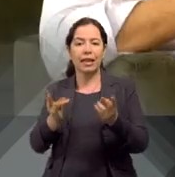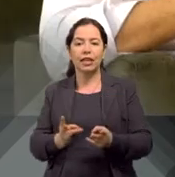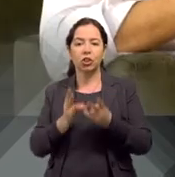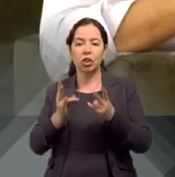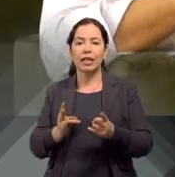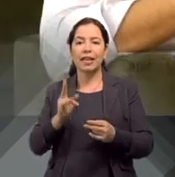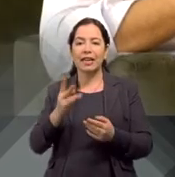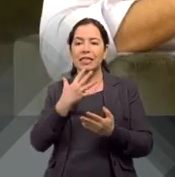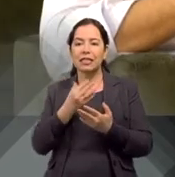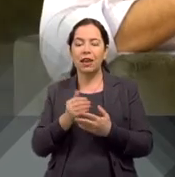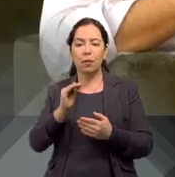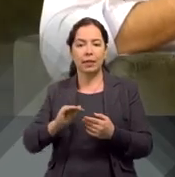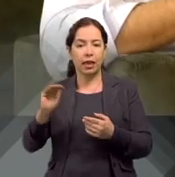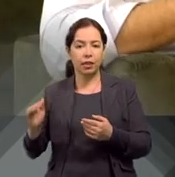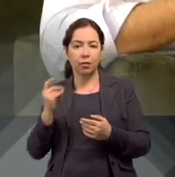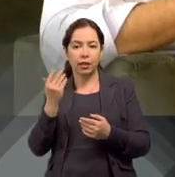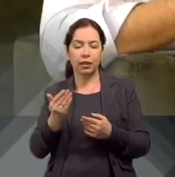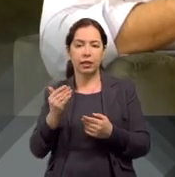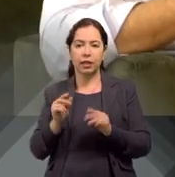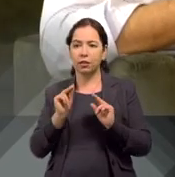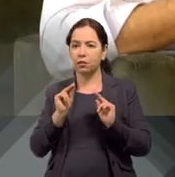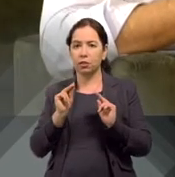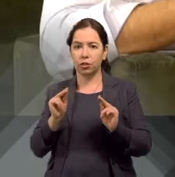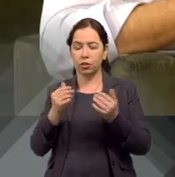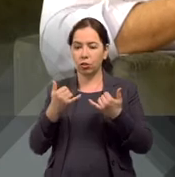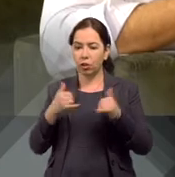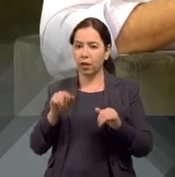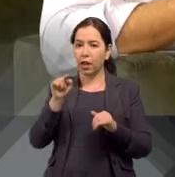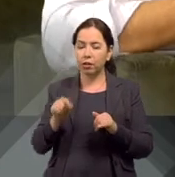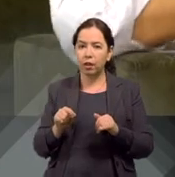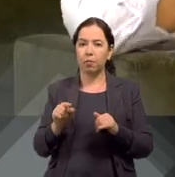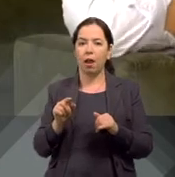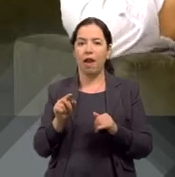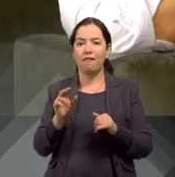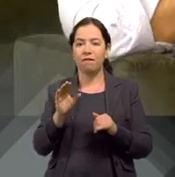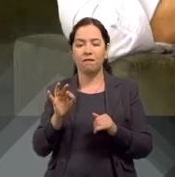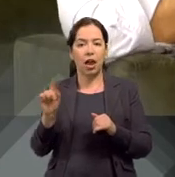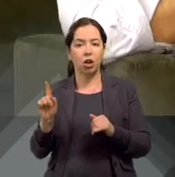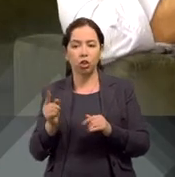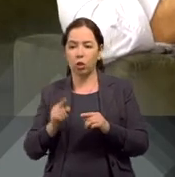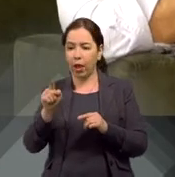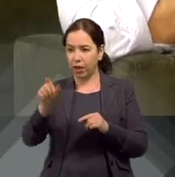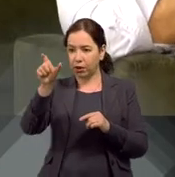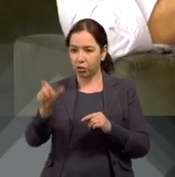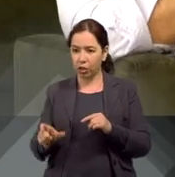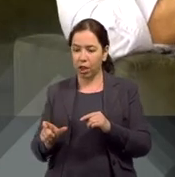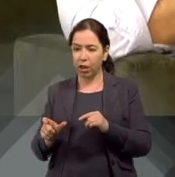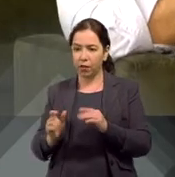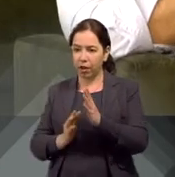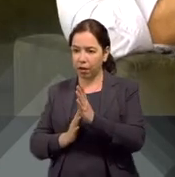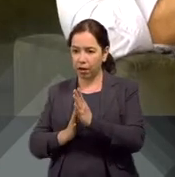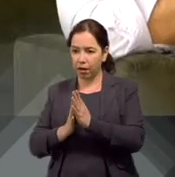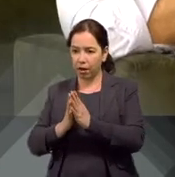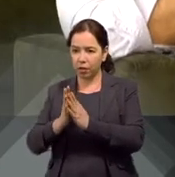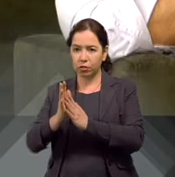детям, когда ты искренне удивлен тем, во что этот человек превращается на твоих